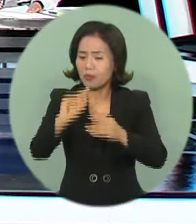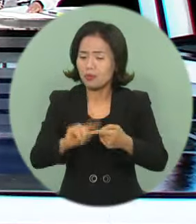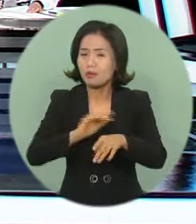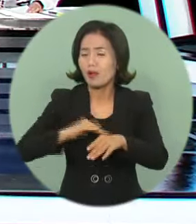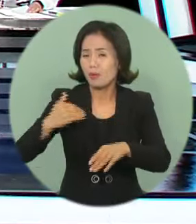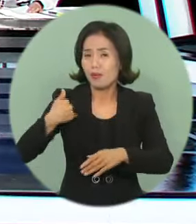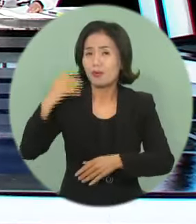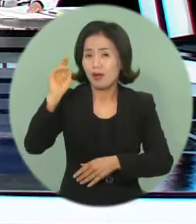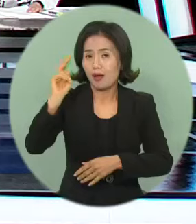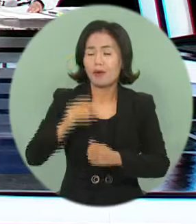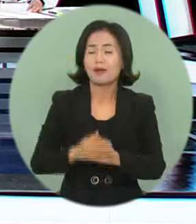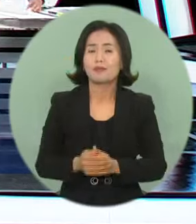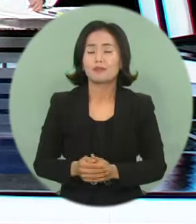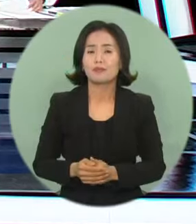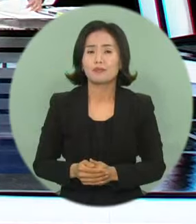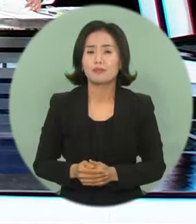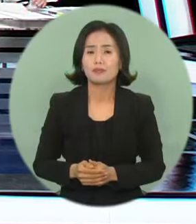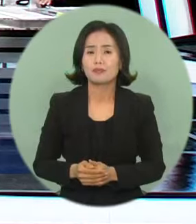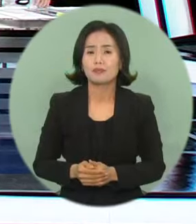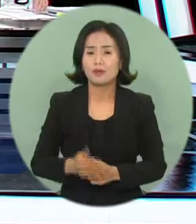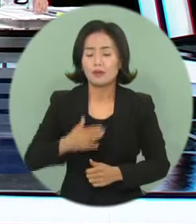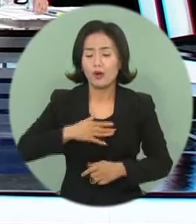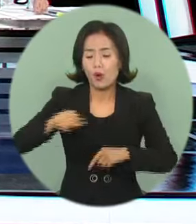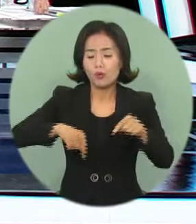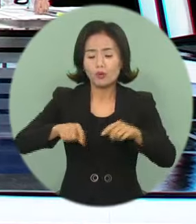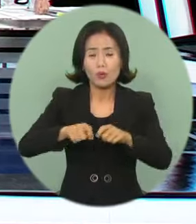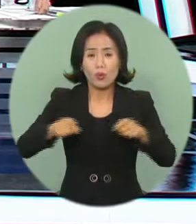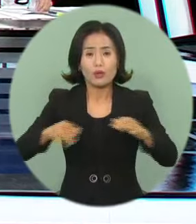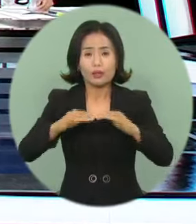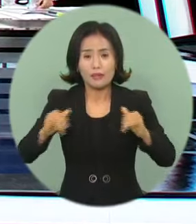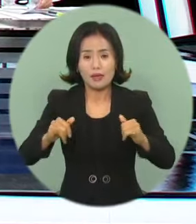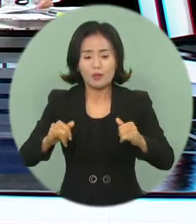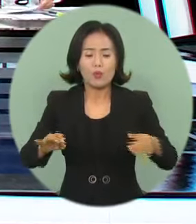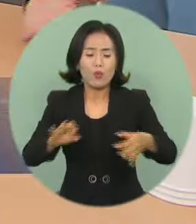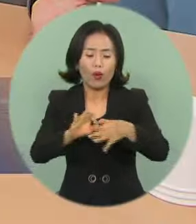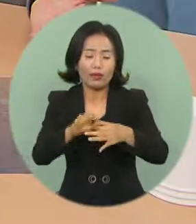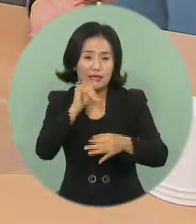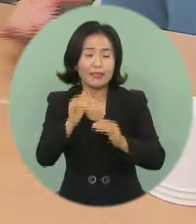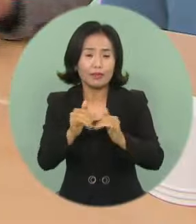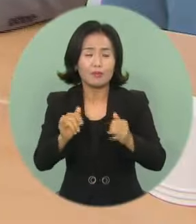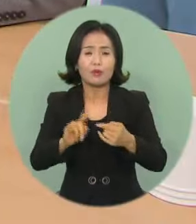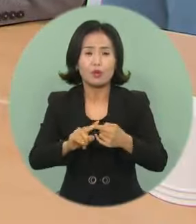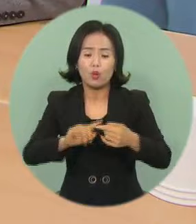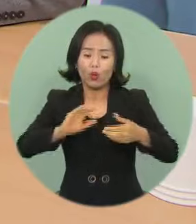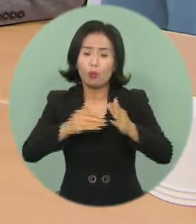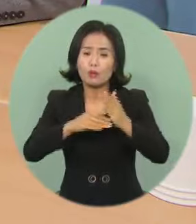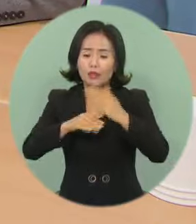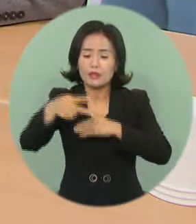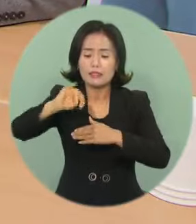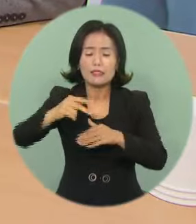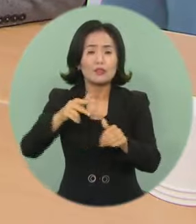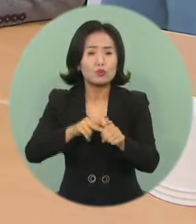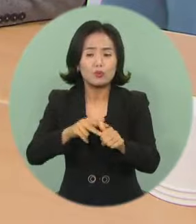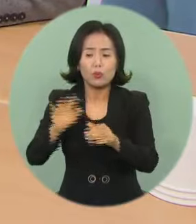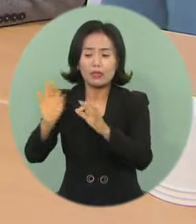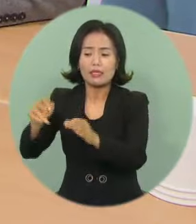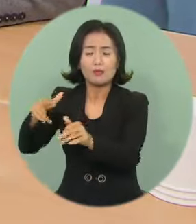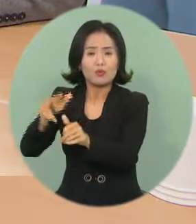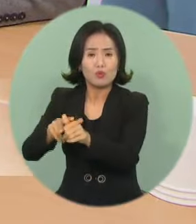소린지를 모를 겁니다. 그러나 시간이 다 지났습니다. 저희들처럼 정치를 오래 하면서 동지적 관계 있는 사람들은 토론회 후 신 후보는 김